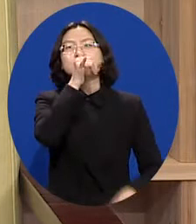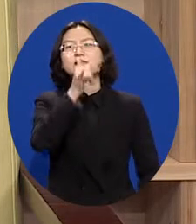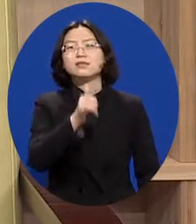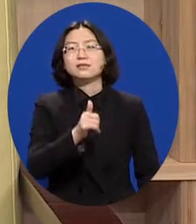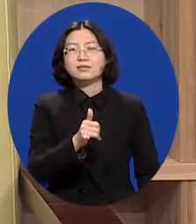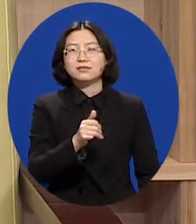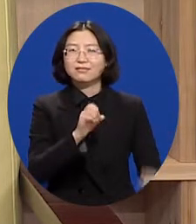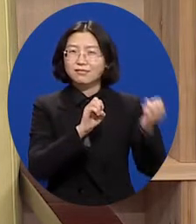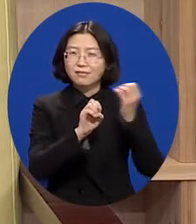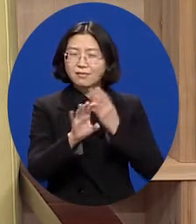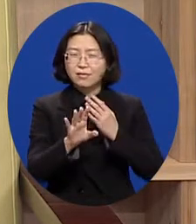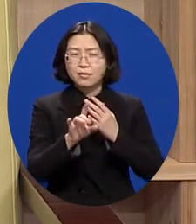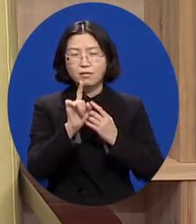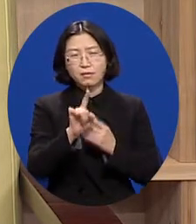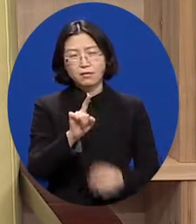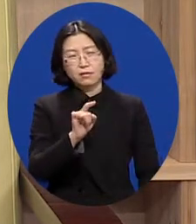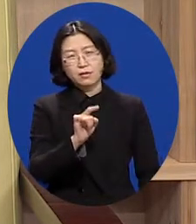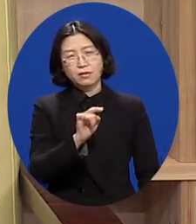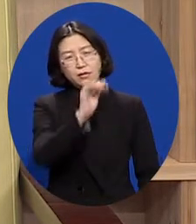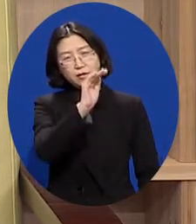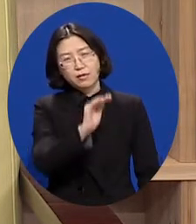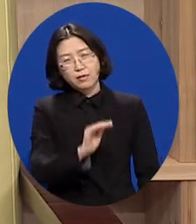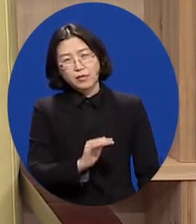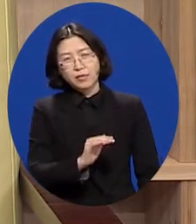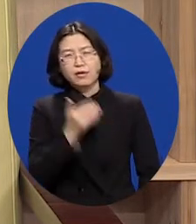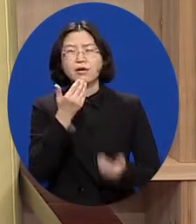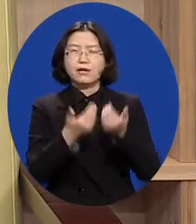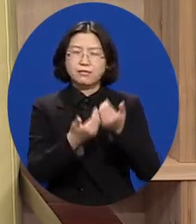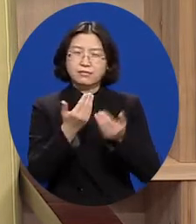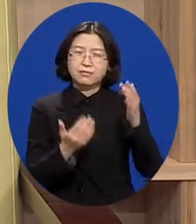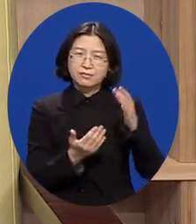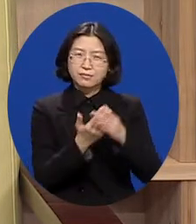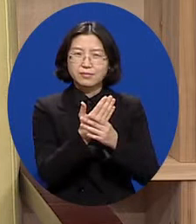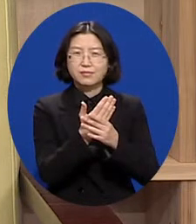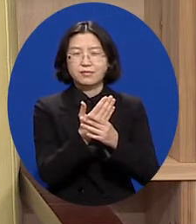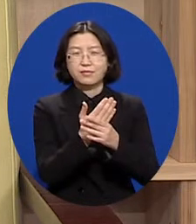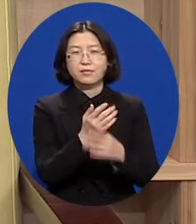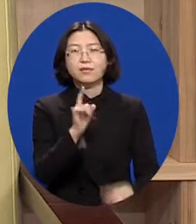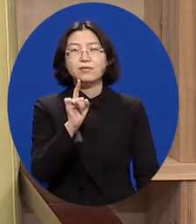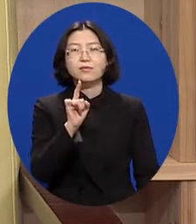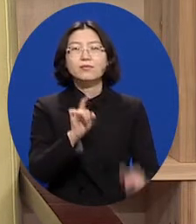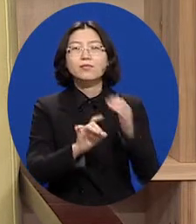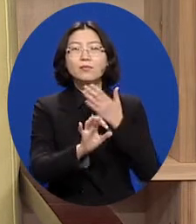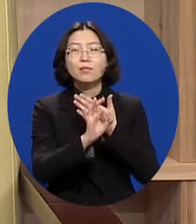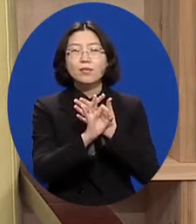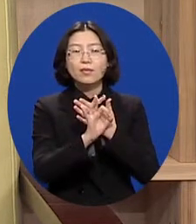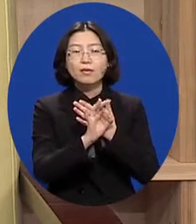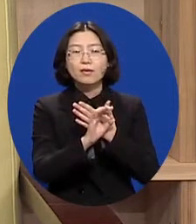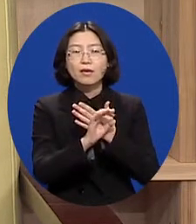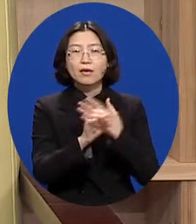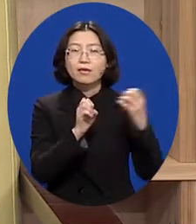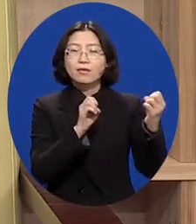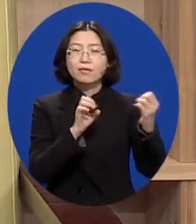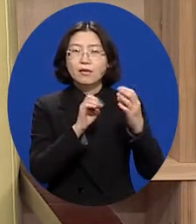이 의사소통은 갈등을 유발하는 의사소통 구조를 가지고 있다라고 볼수 있습니다. 그러면 이 의사소통이 우리가 흔히